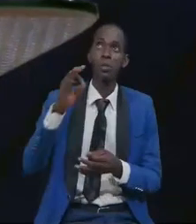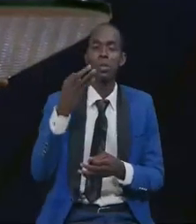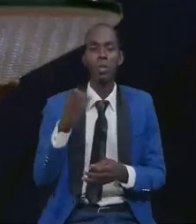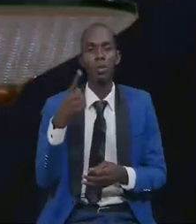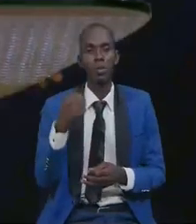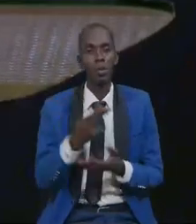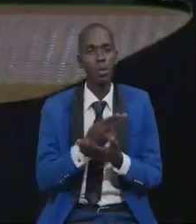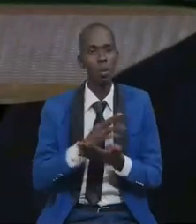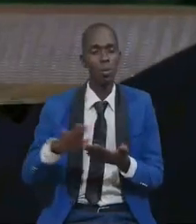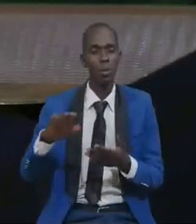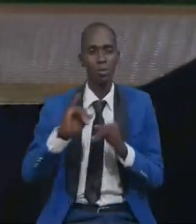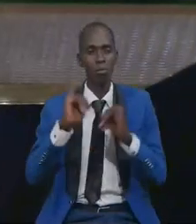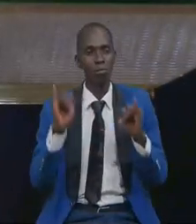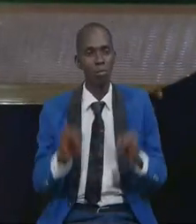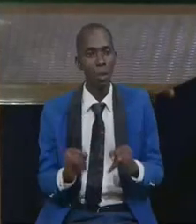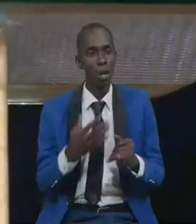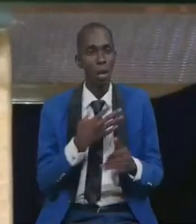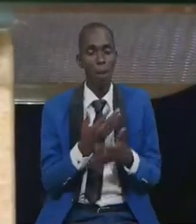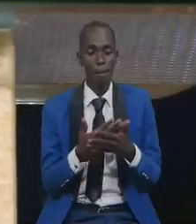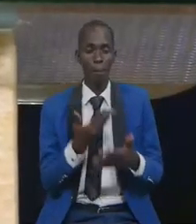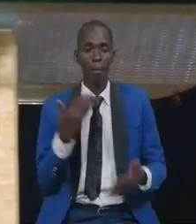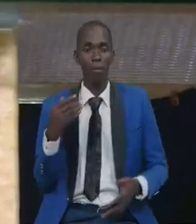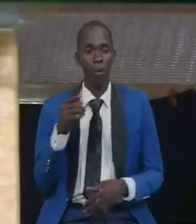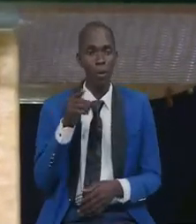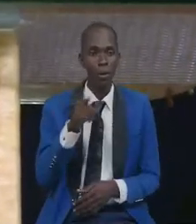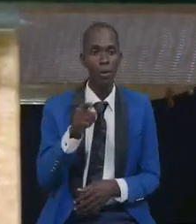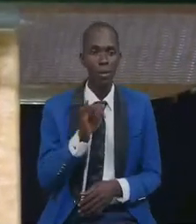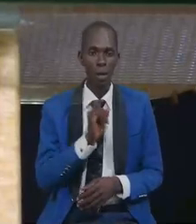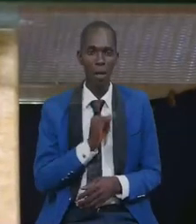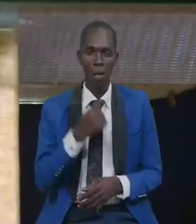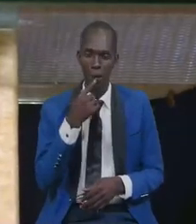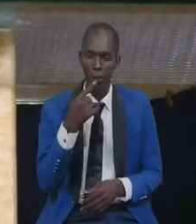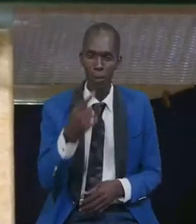lui dis le songe.